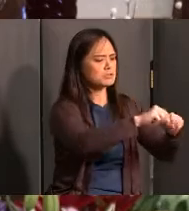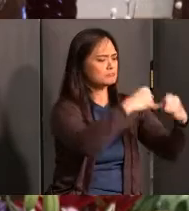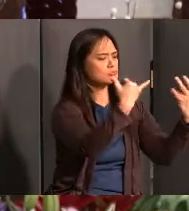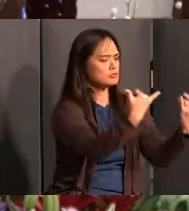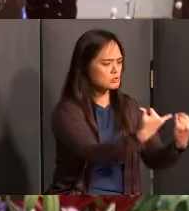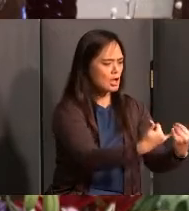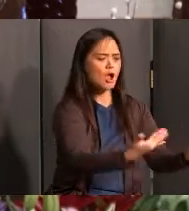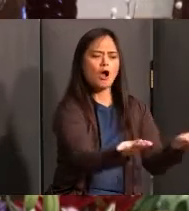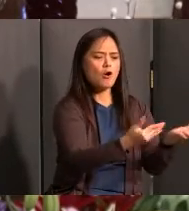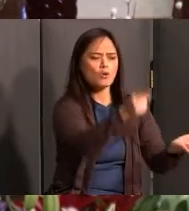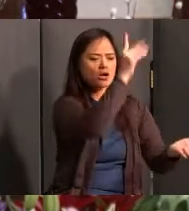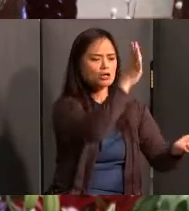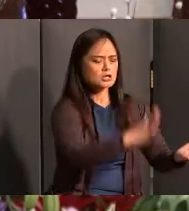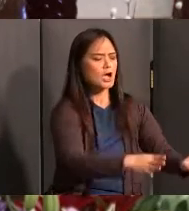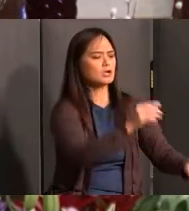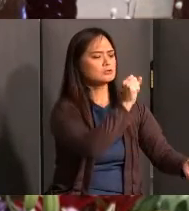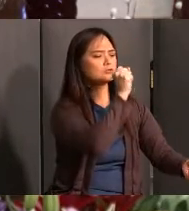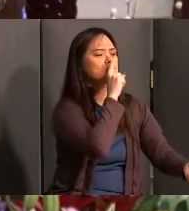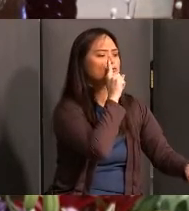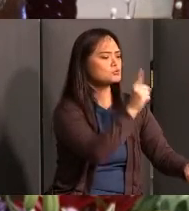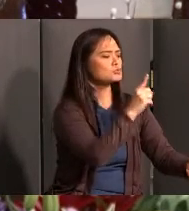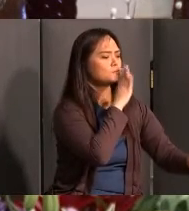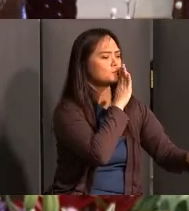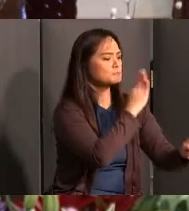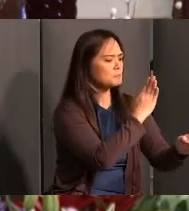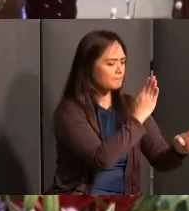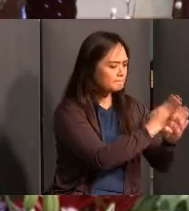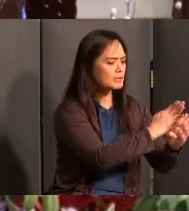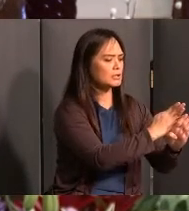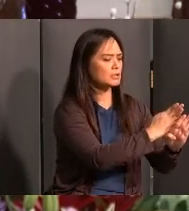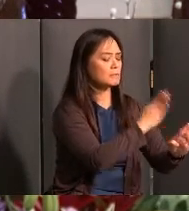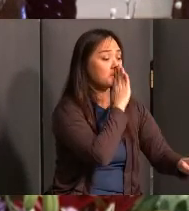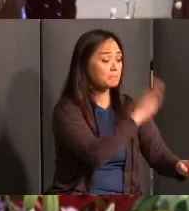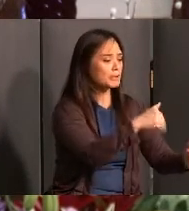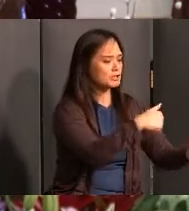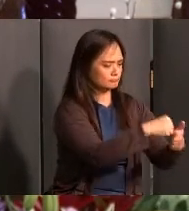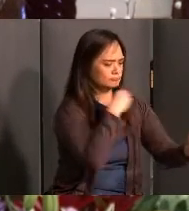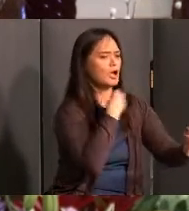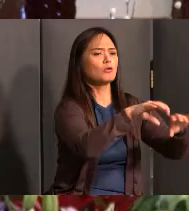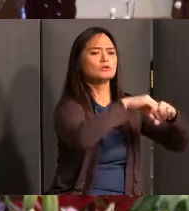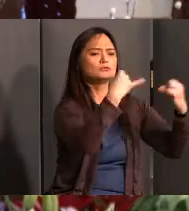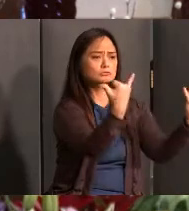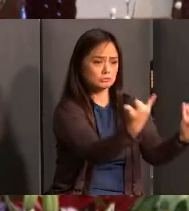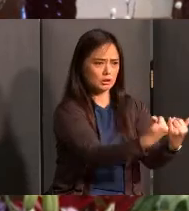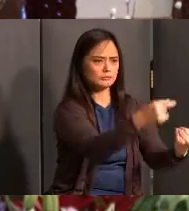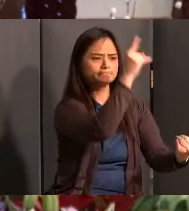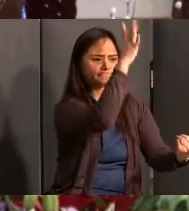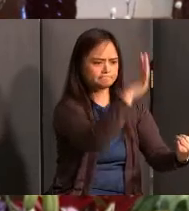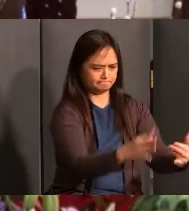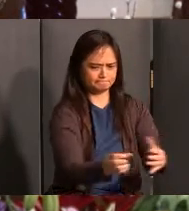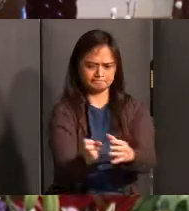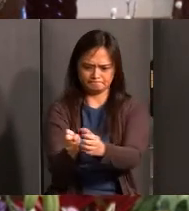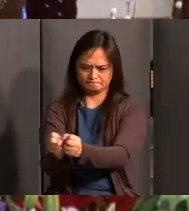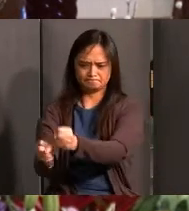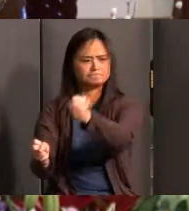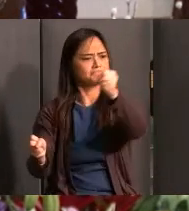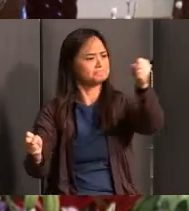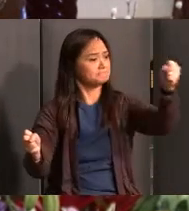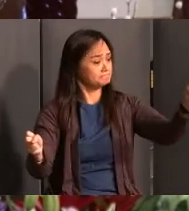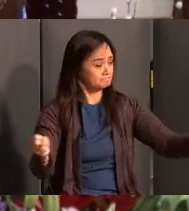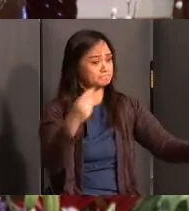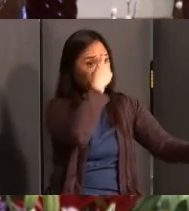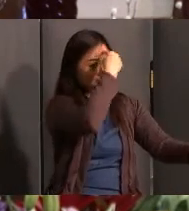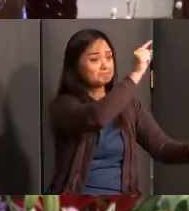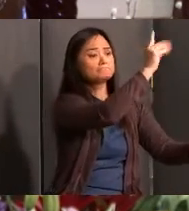for wherever God should be in our society. Kikinig ba kayo? We are set apart for God. Kung kailangan na